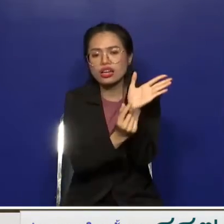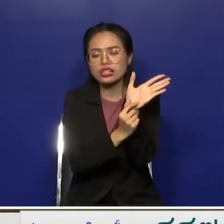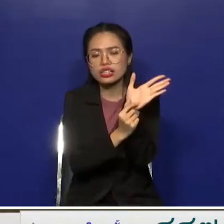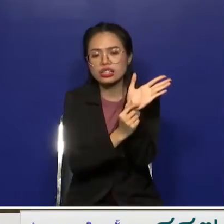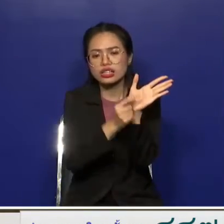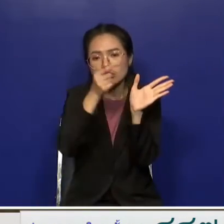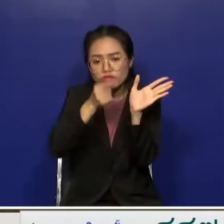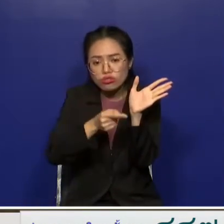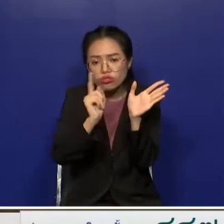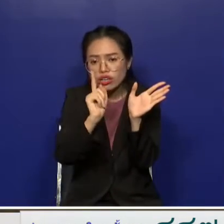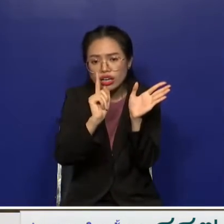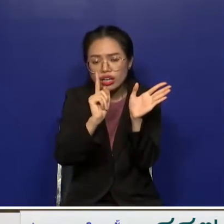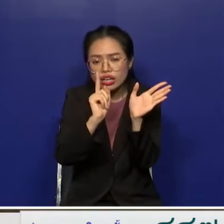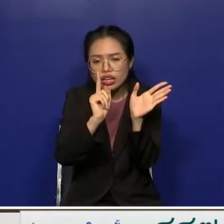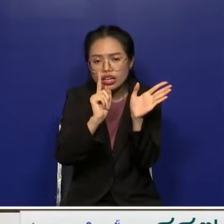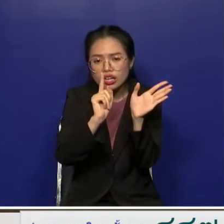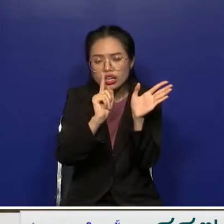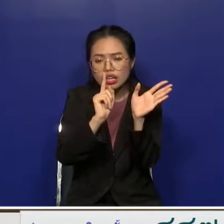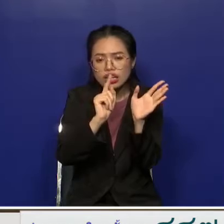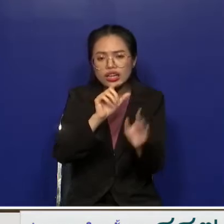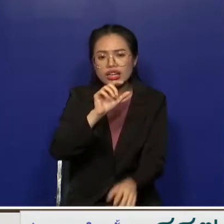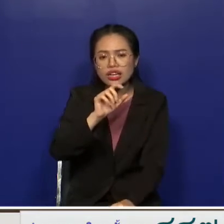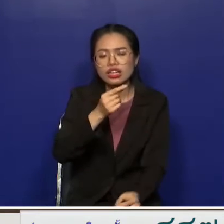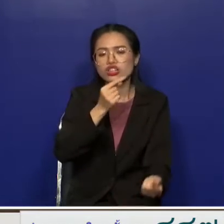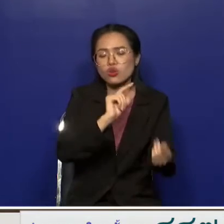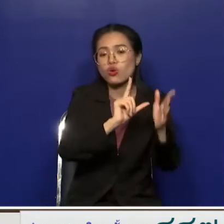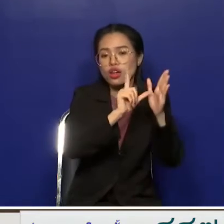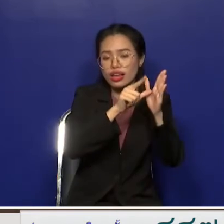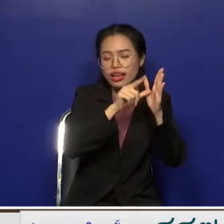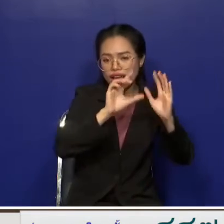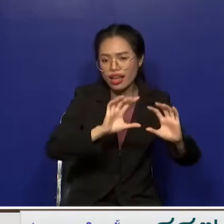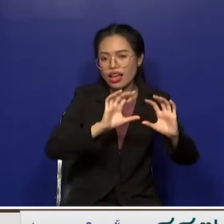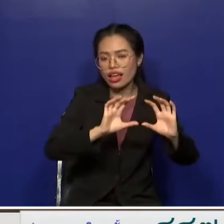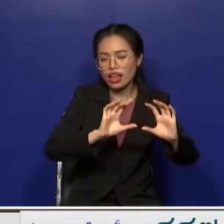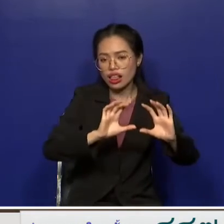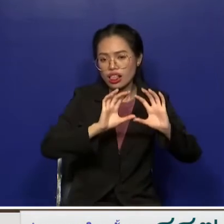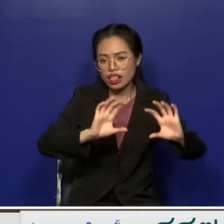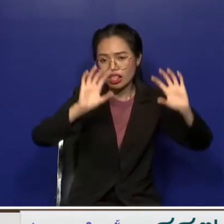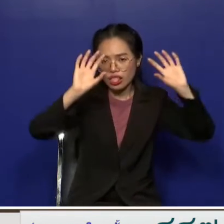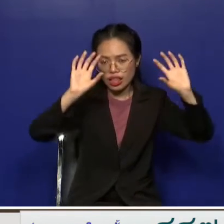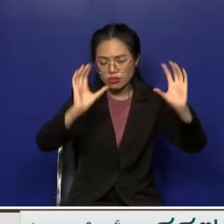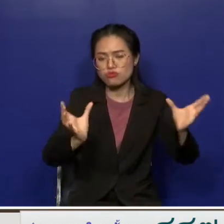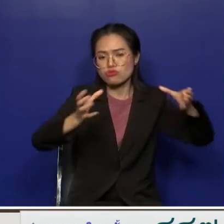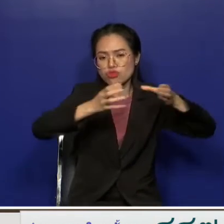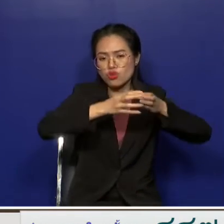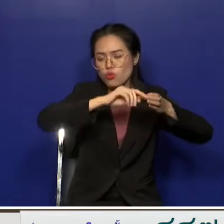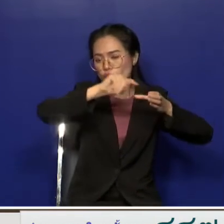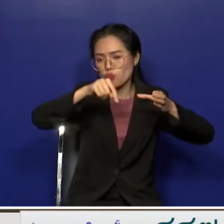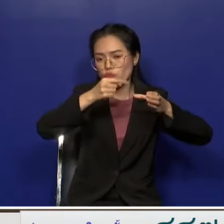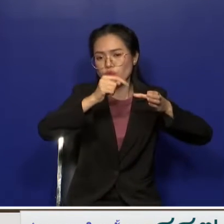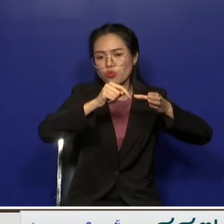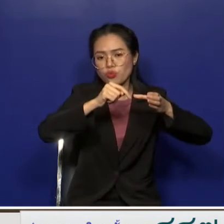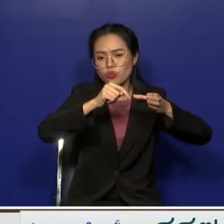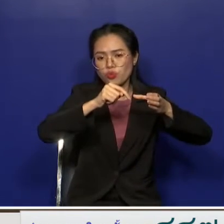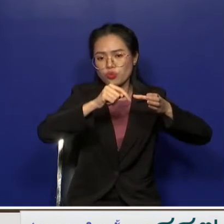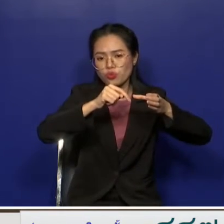ที่สำนักเลขาธิการคณะรัฐมนตรีมีงานกลุ่มงานนะครับ